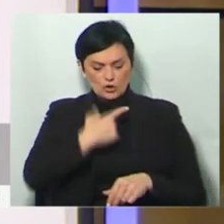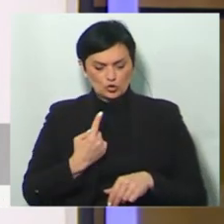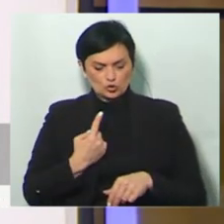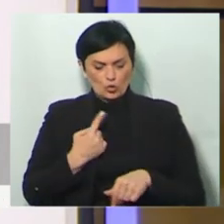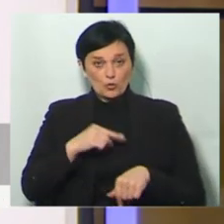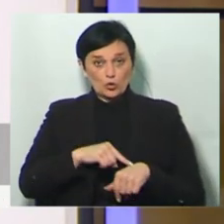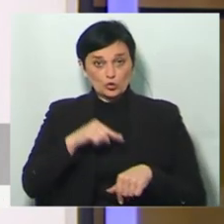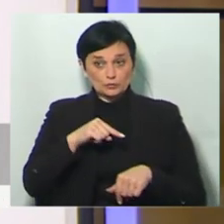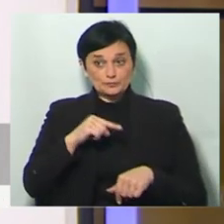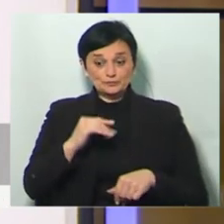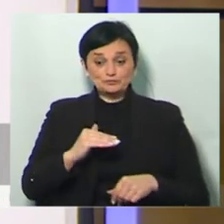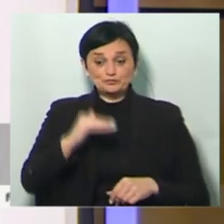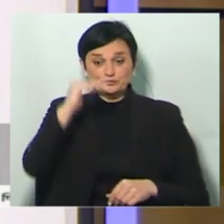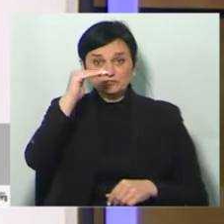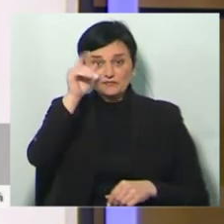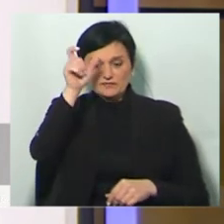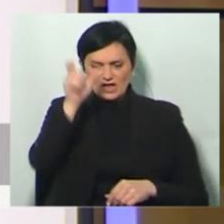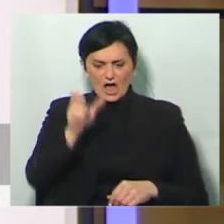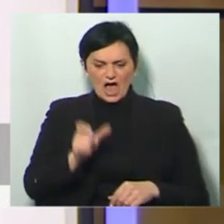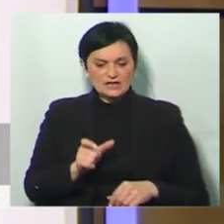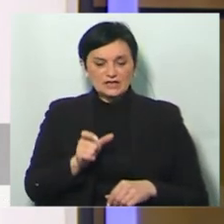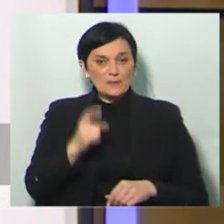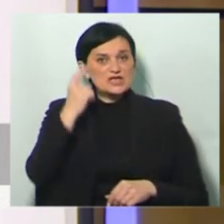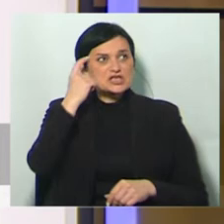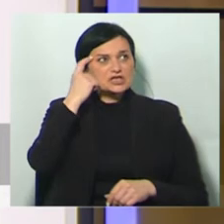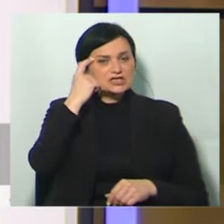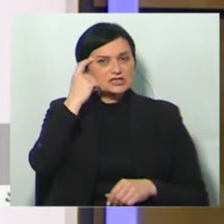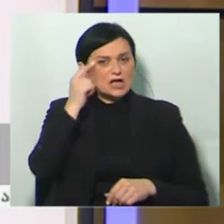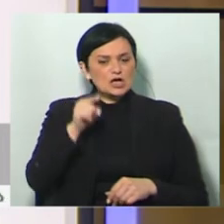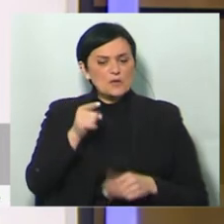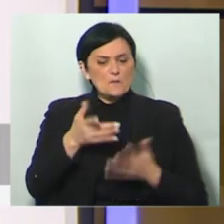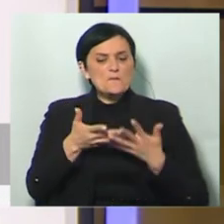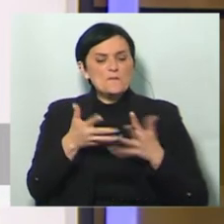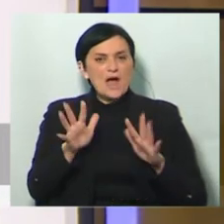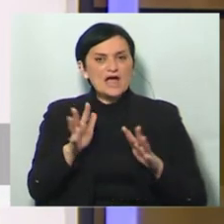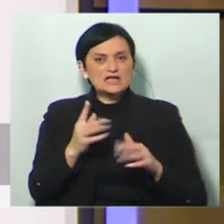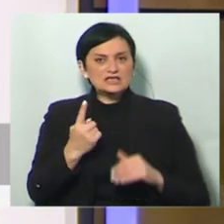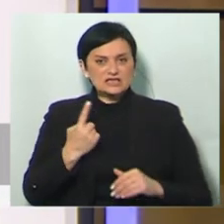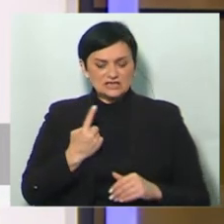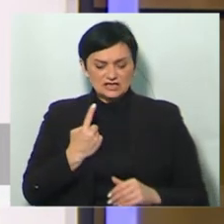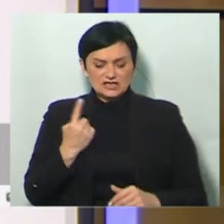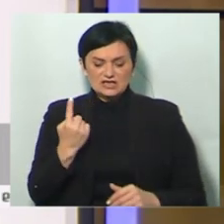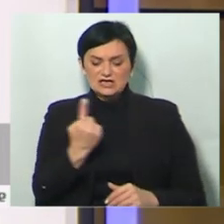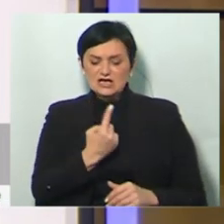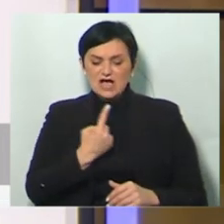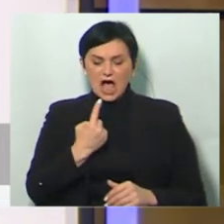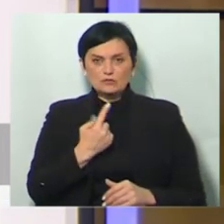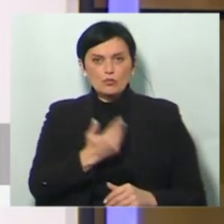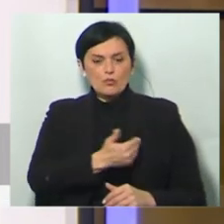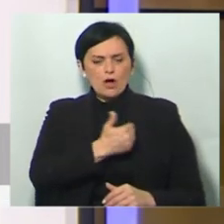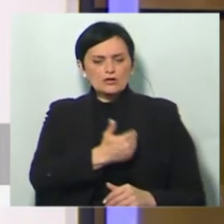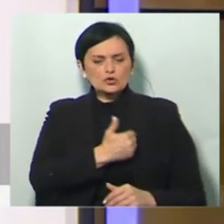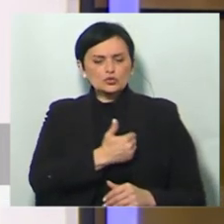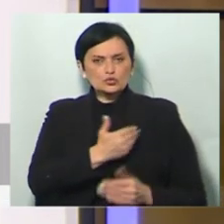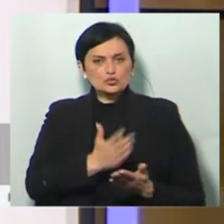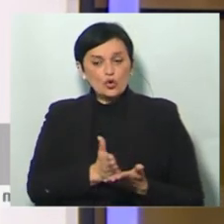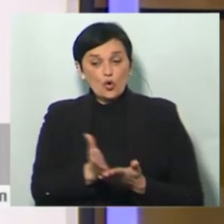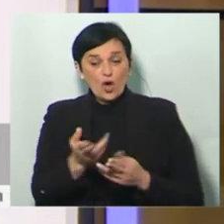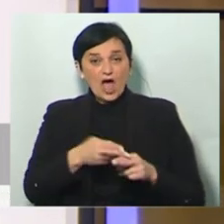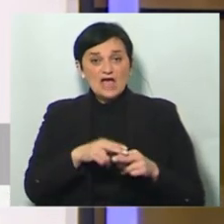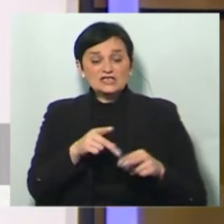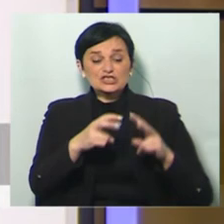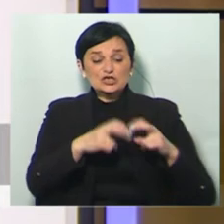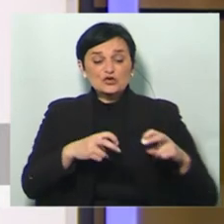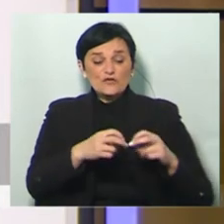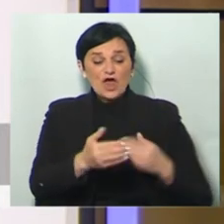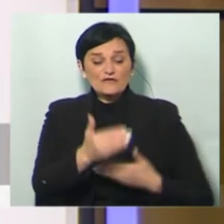მაღალი ადამიანის ინტელექტი, მას შეიძლება სულ უფრო მეტად ჰქონდეს განმარტოებისაკენ ტოლვა. Ეს იყო კვლევის შედეგები,